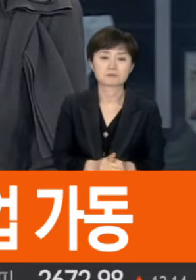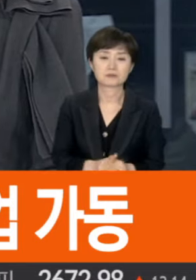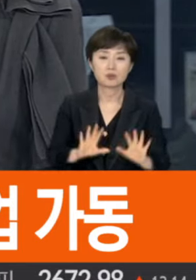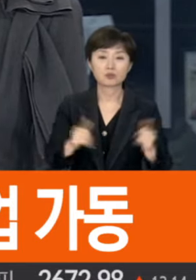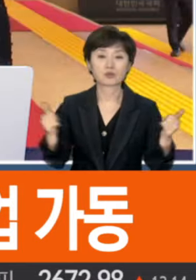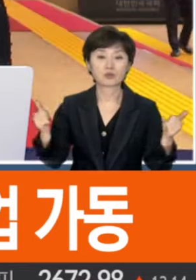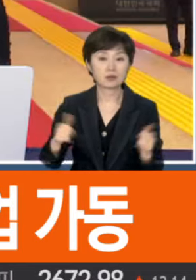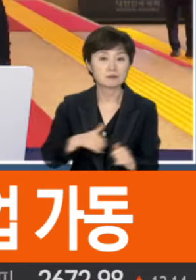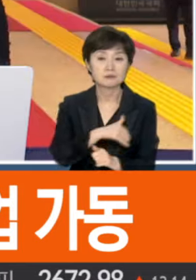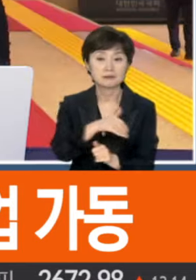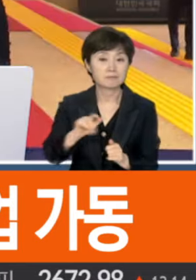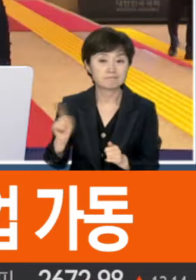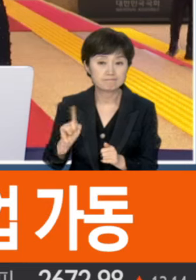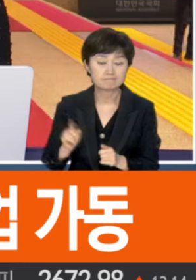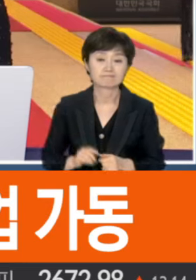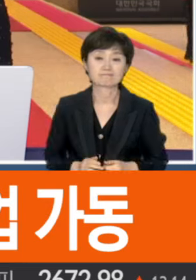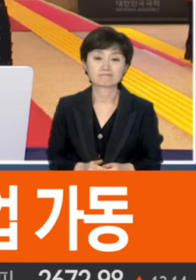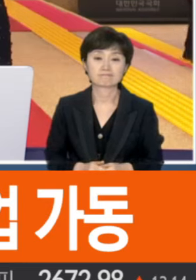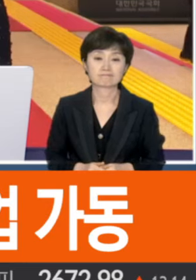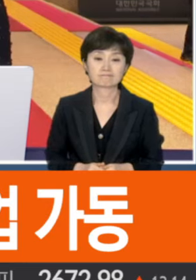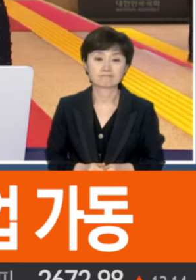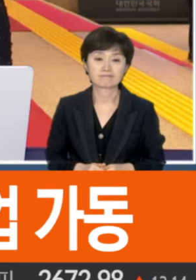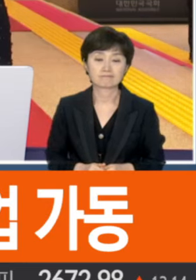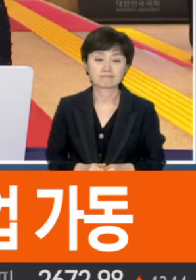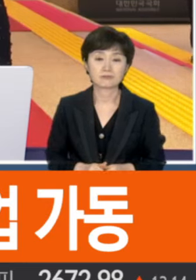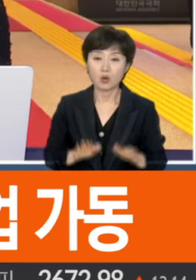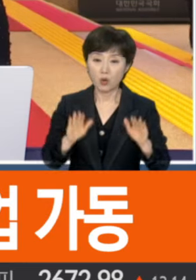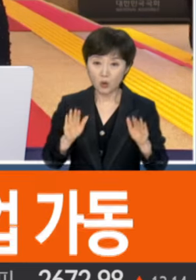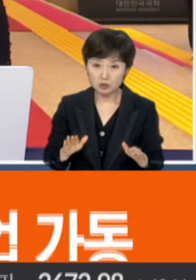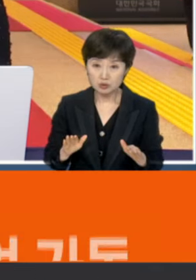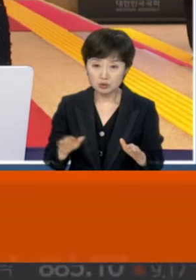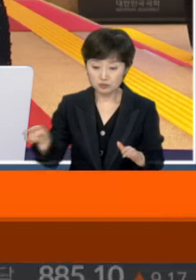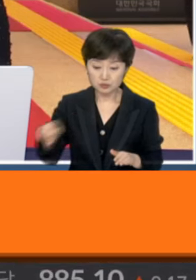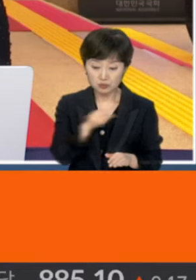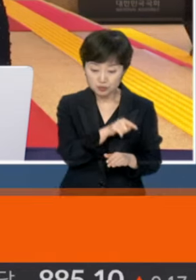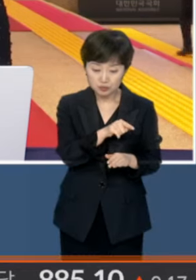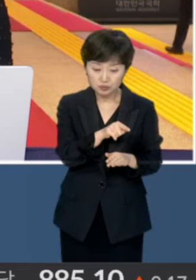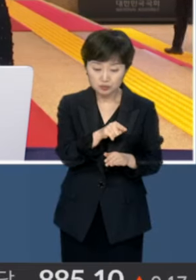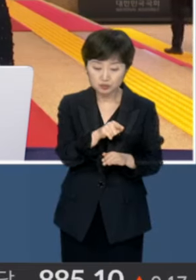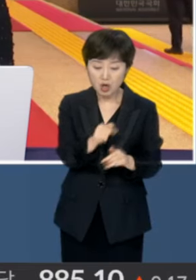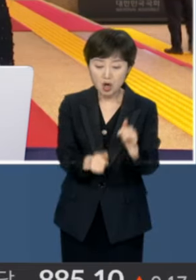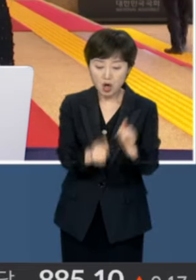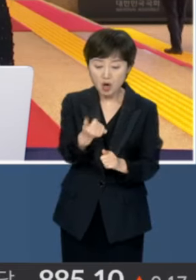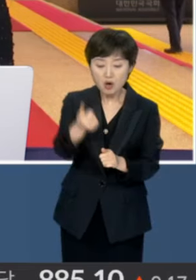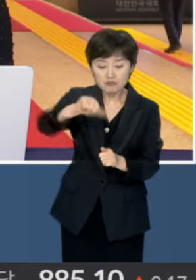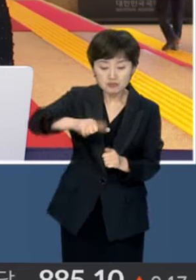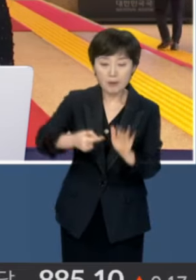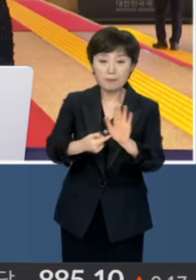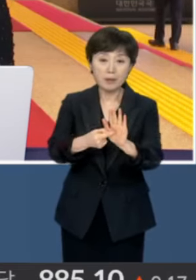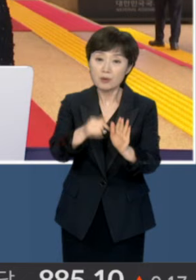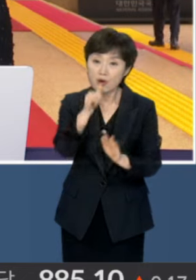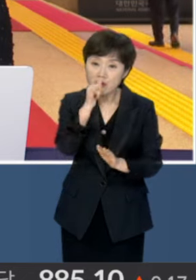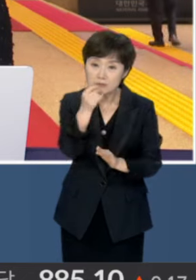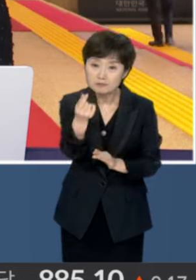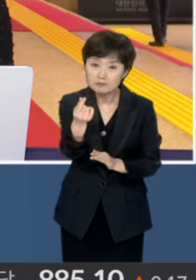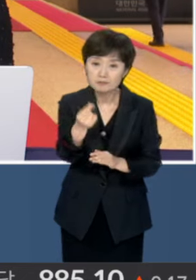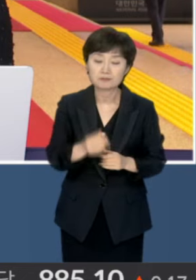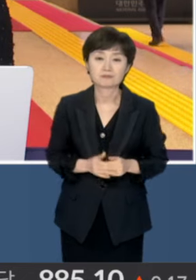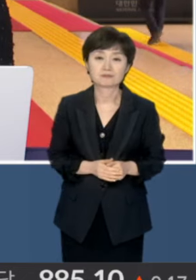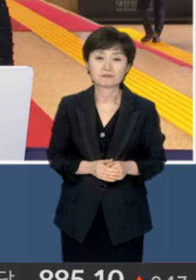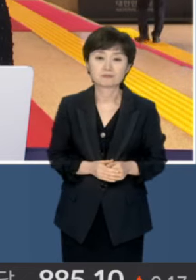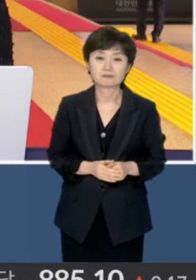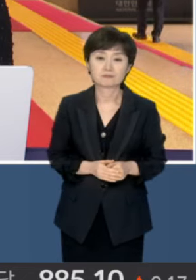취재기자 연결해서 자세한 소식 알아보죠. 이인정 기자, 오늘도 양당 모두 경선 발표 일정이 있다고요?